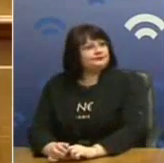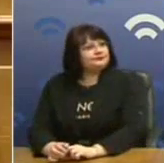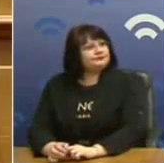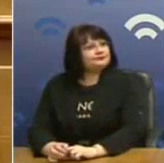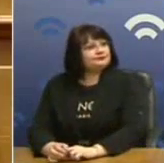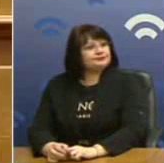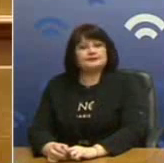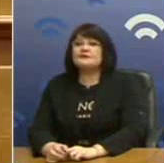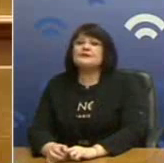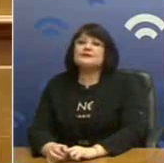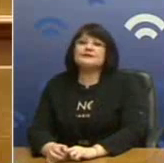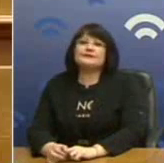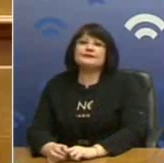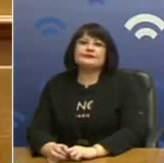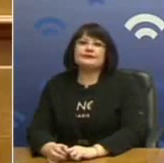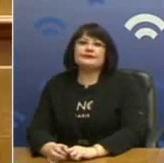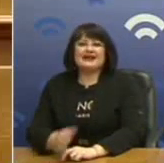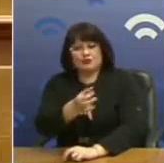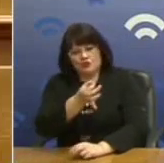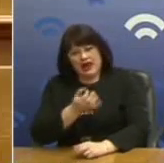Έρχεστε και μου λέτε